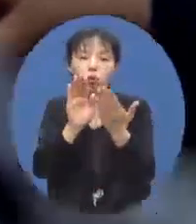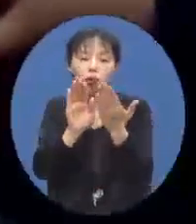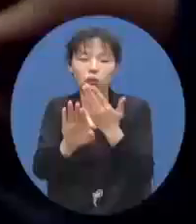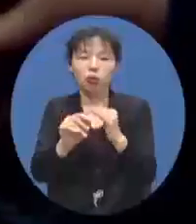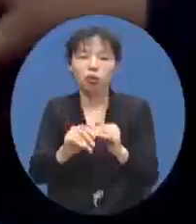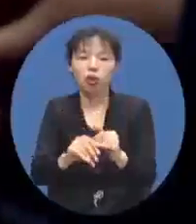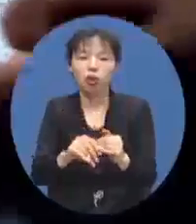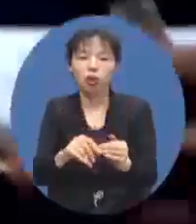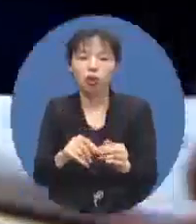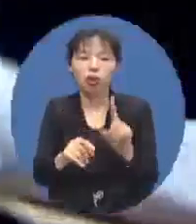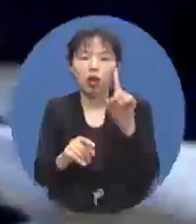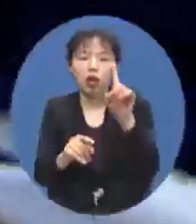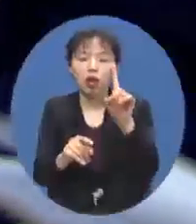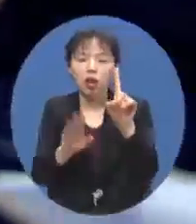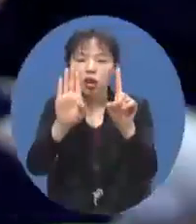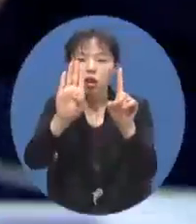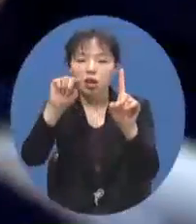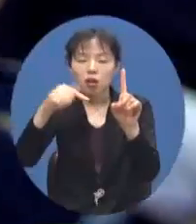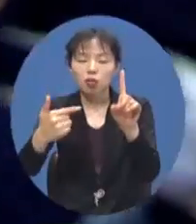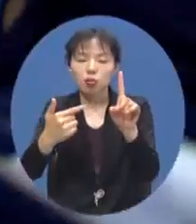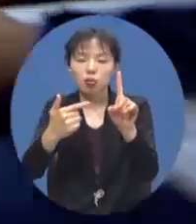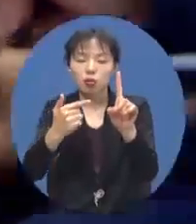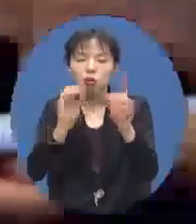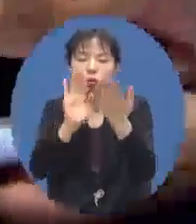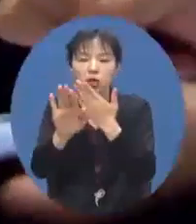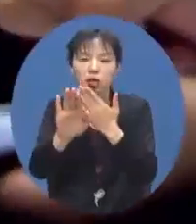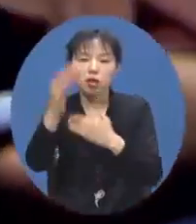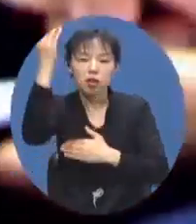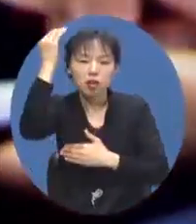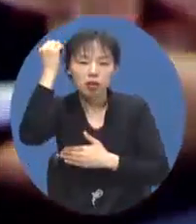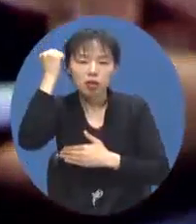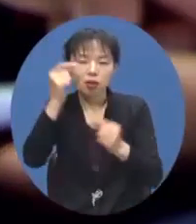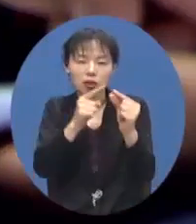1분 뒤에 기억하는 단어를 모두 적어보라고 했습니다.